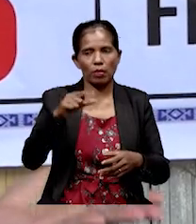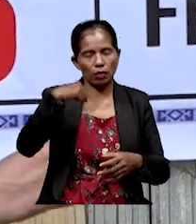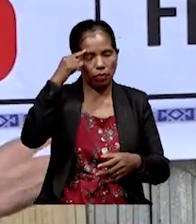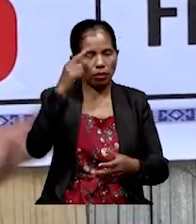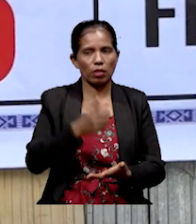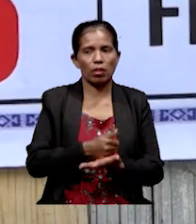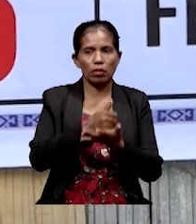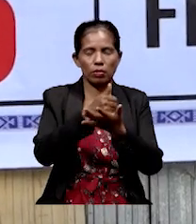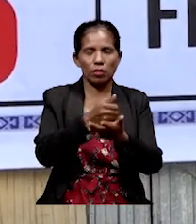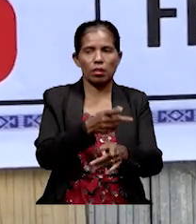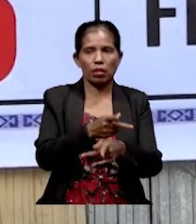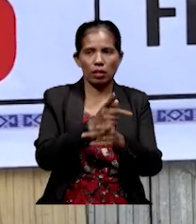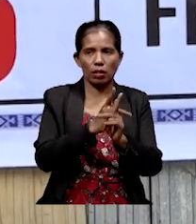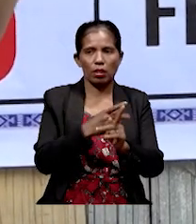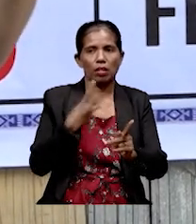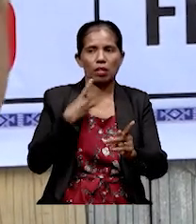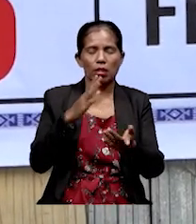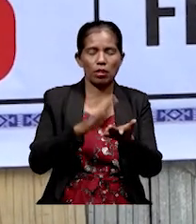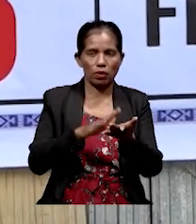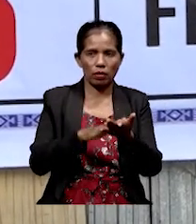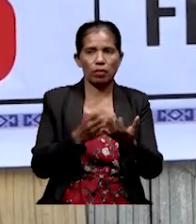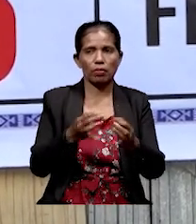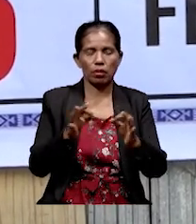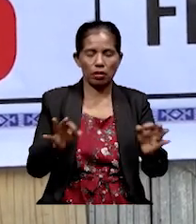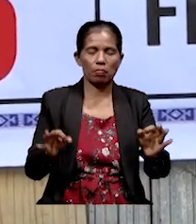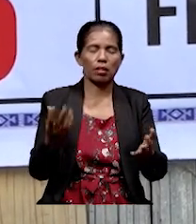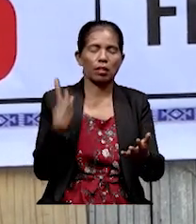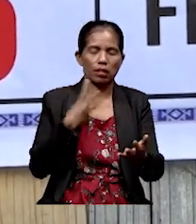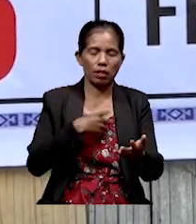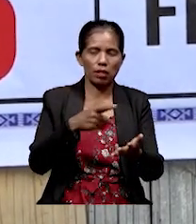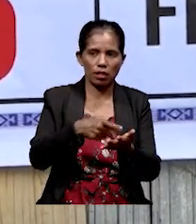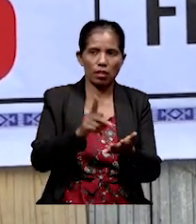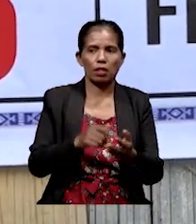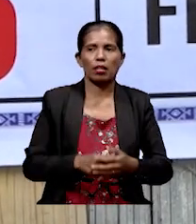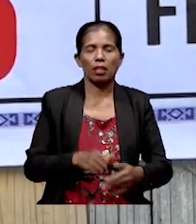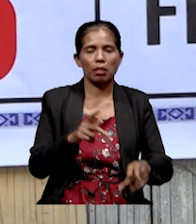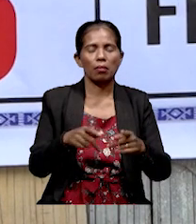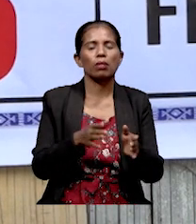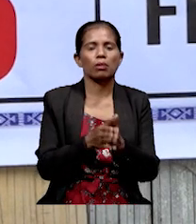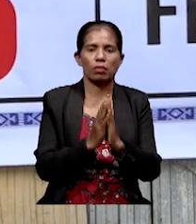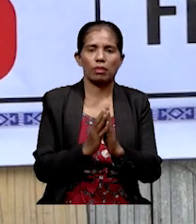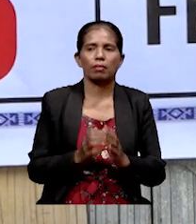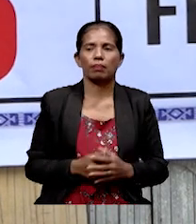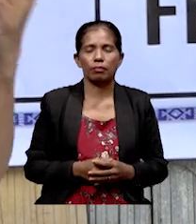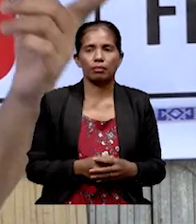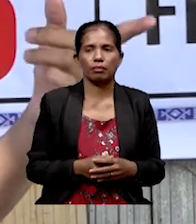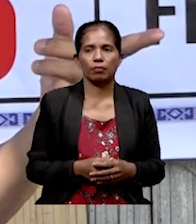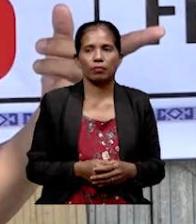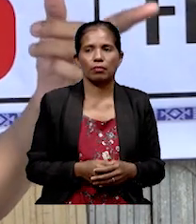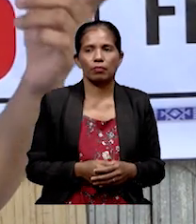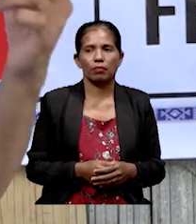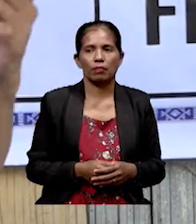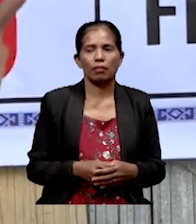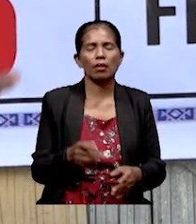ajuda lita kredit, depois ita skola hutu tia makita sielu fai. Agora, ema balu khusus asane. Mas kredit